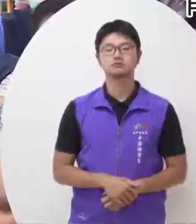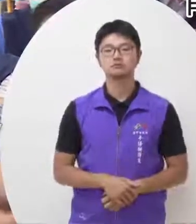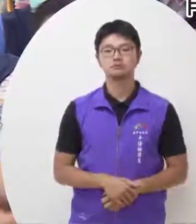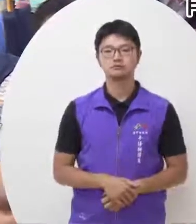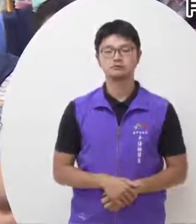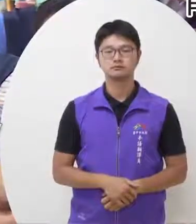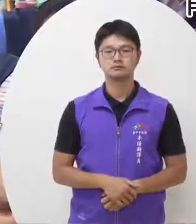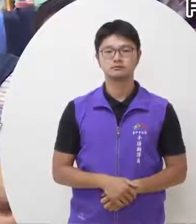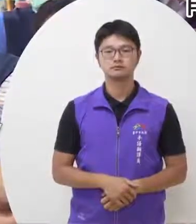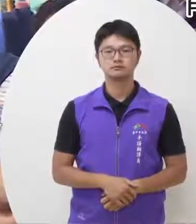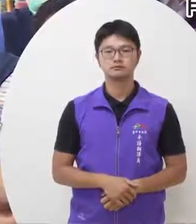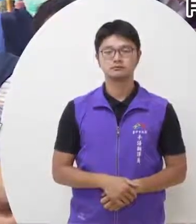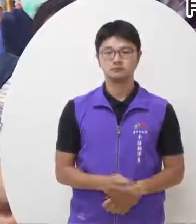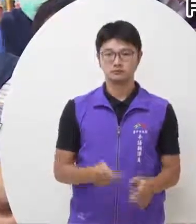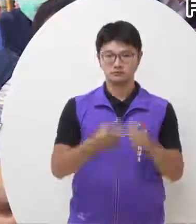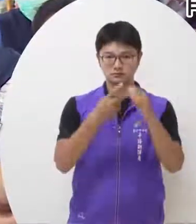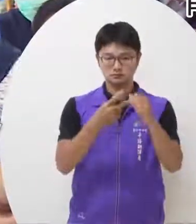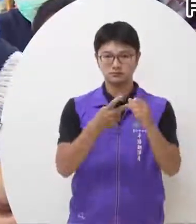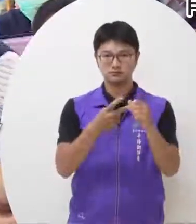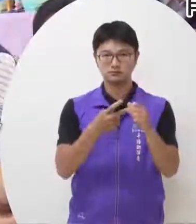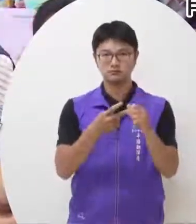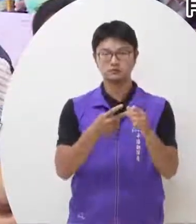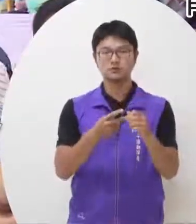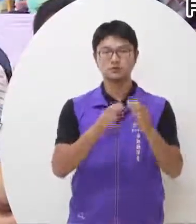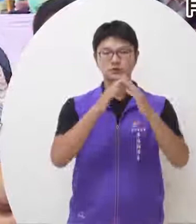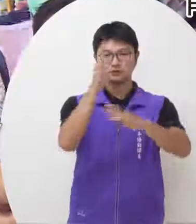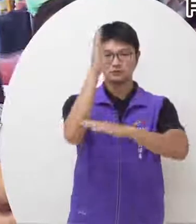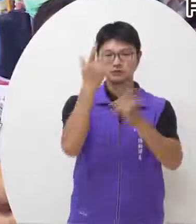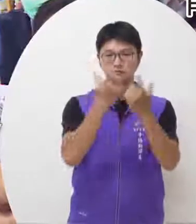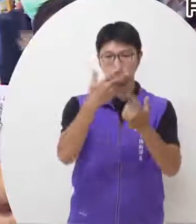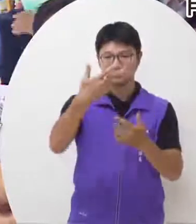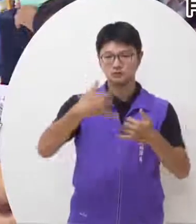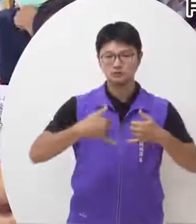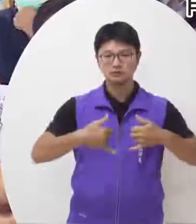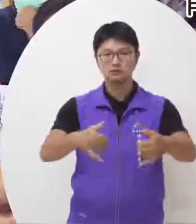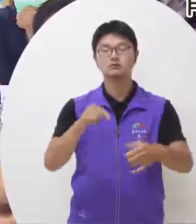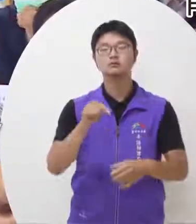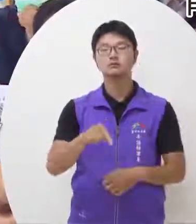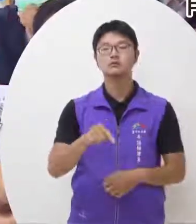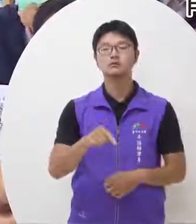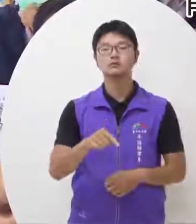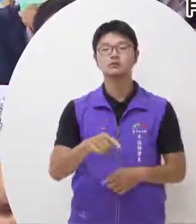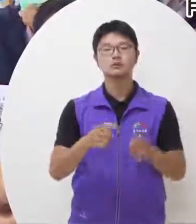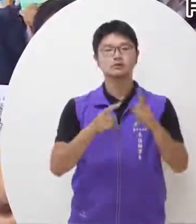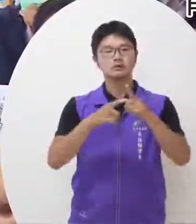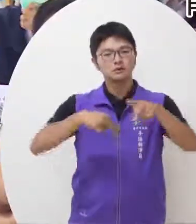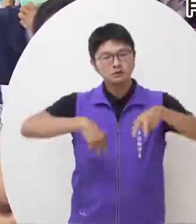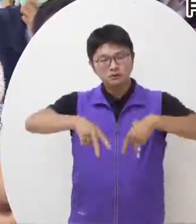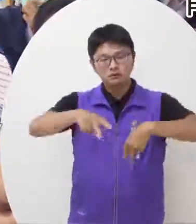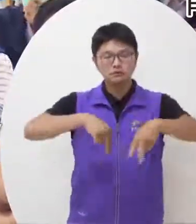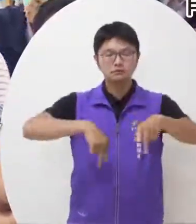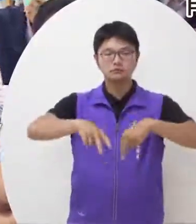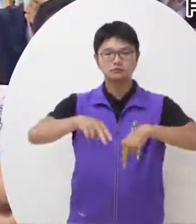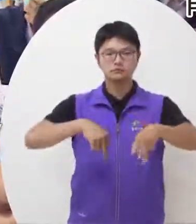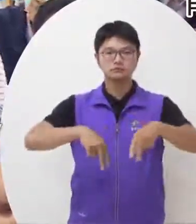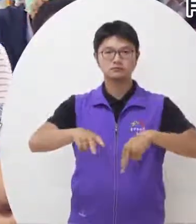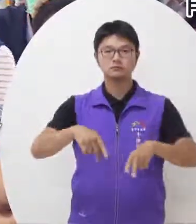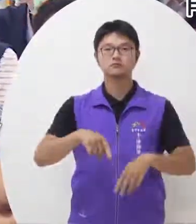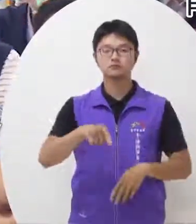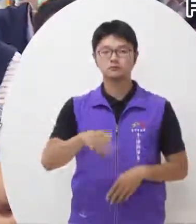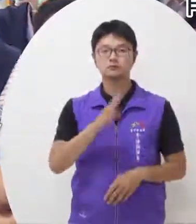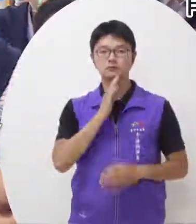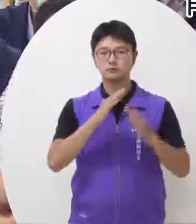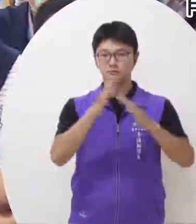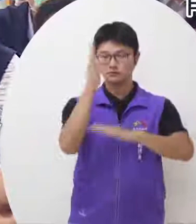的第一个提案。那第二个提案主要针对市政北七路，那里长也提到说，因为行人都已经自由穿越这个市政北七路